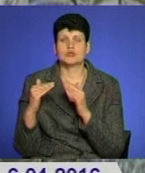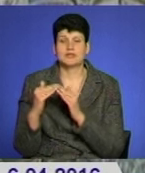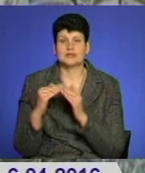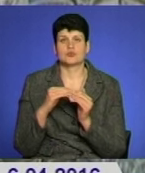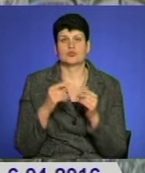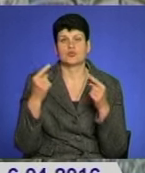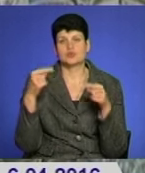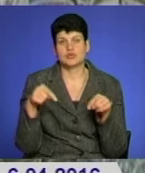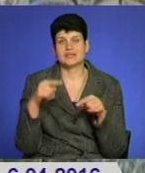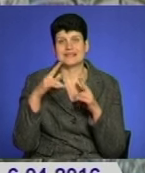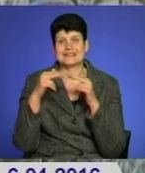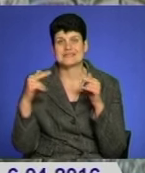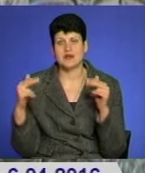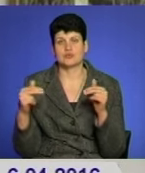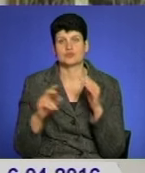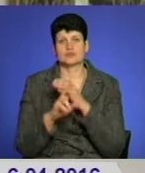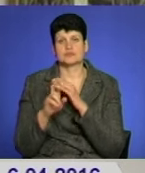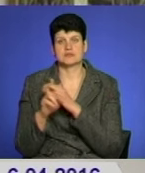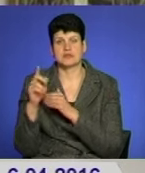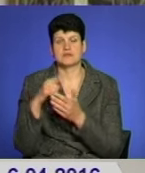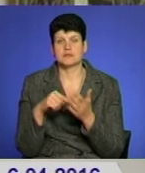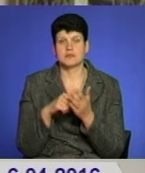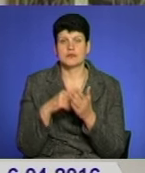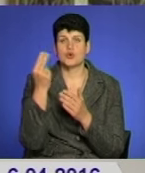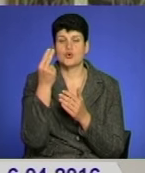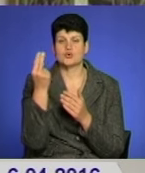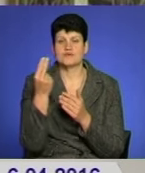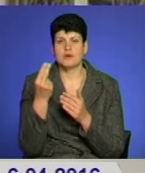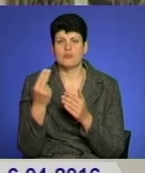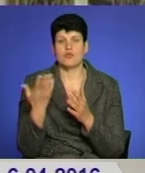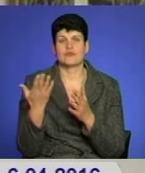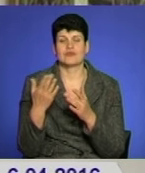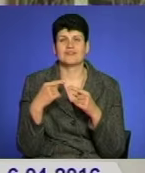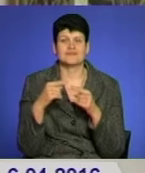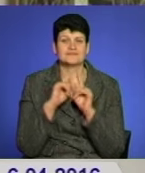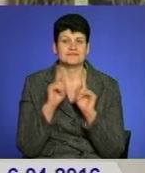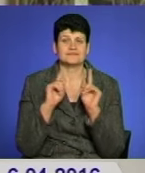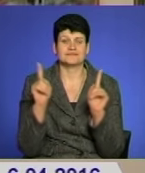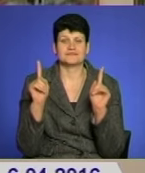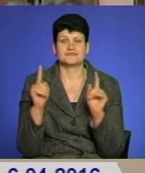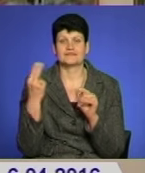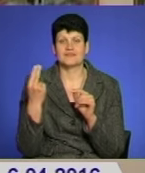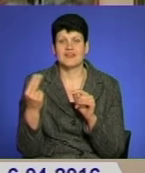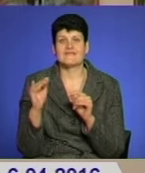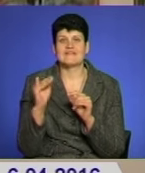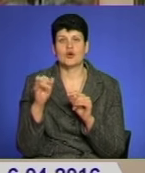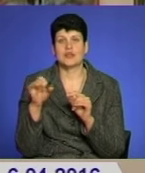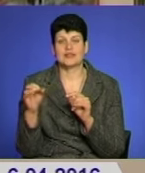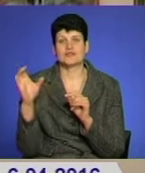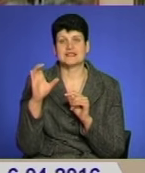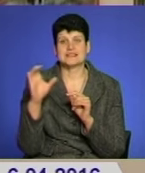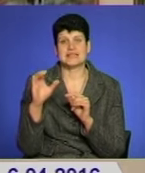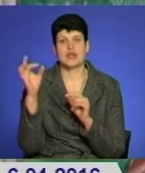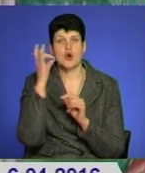Бучача, сакральні споруди міста. Розфарбовує дахи та стіни будинків у найнесподіваніші фарби – фіолетовий, синій,